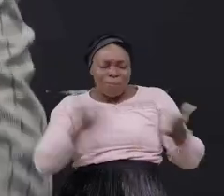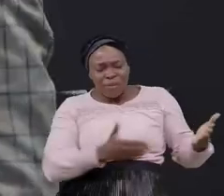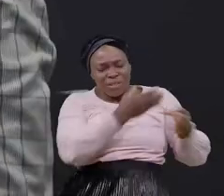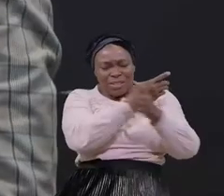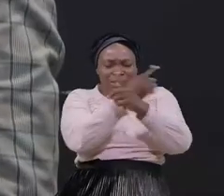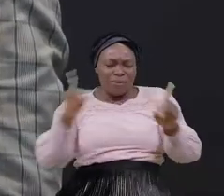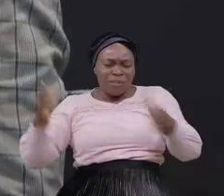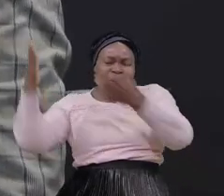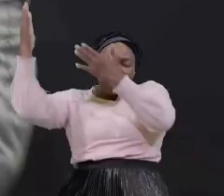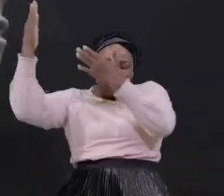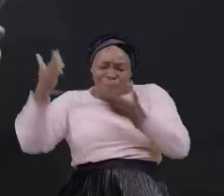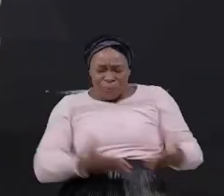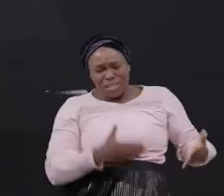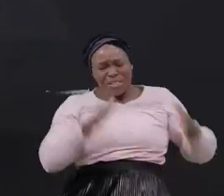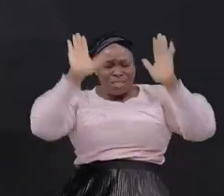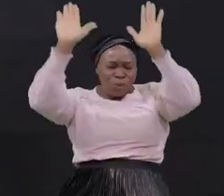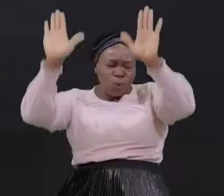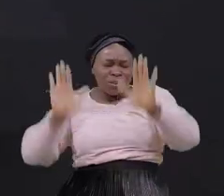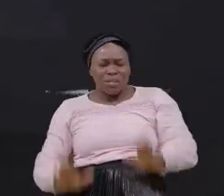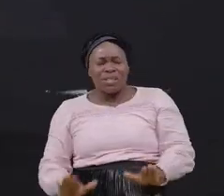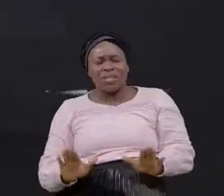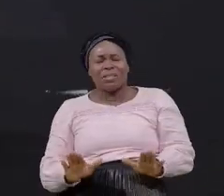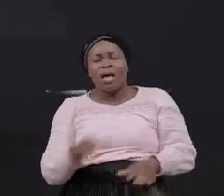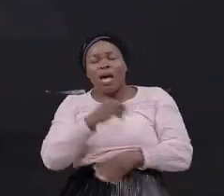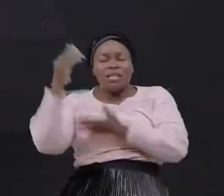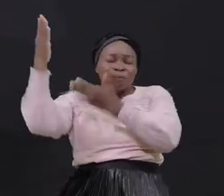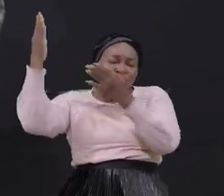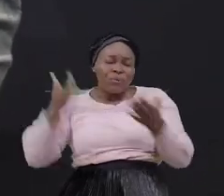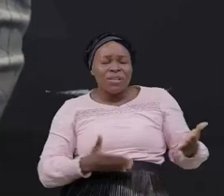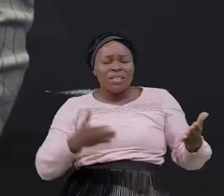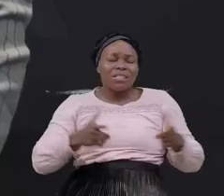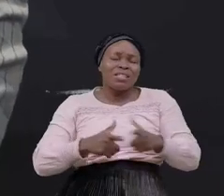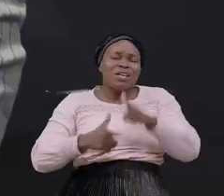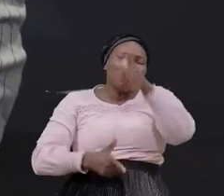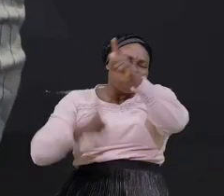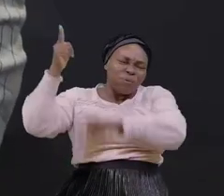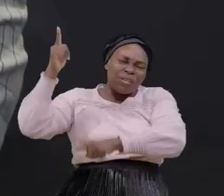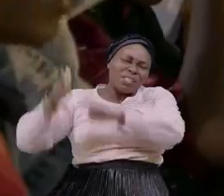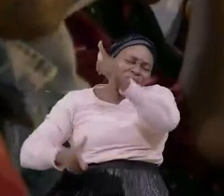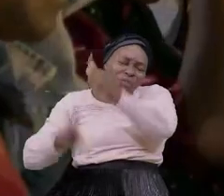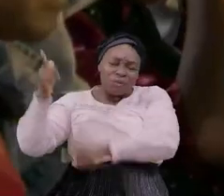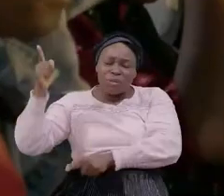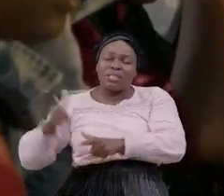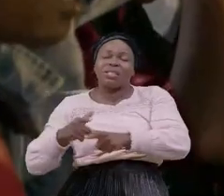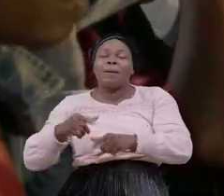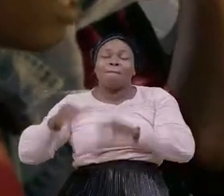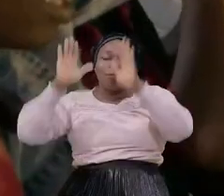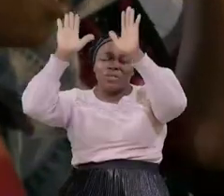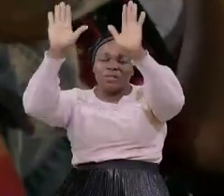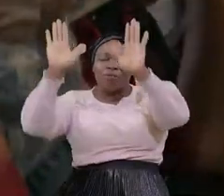délivrance, apporte les signes et les prodiges et apporte de grandes